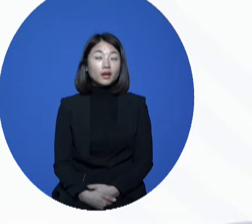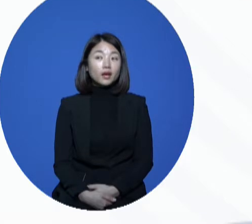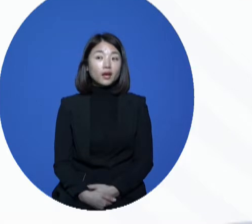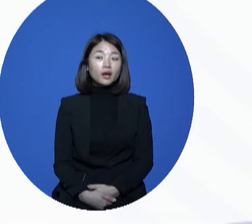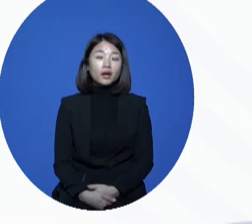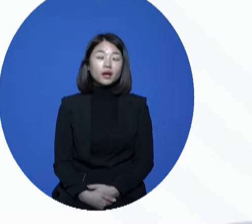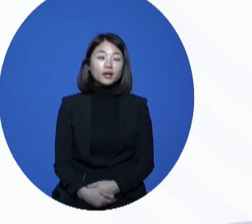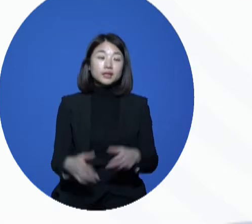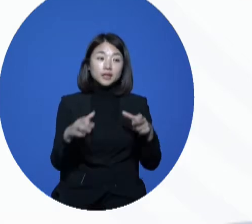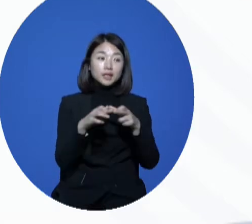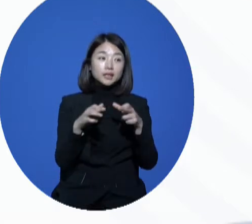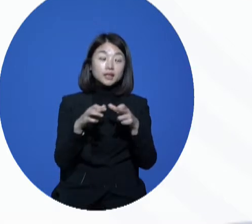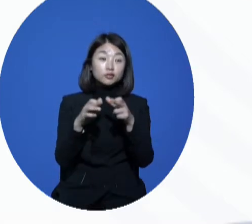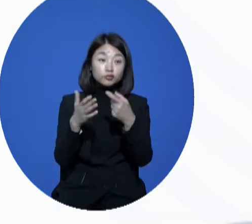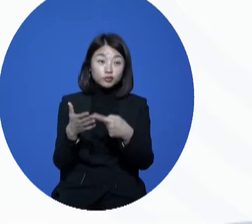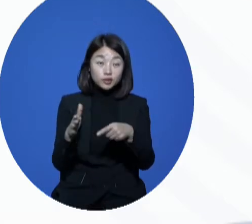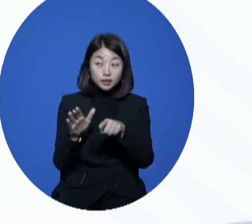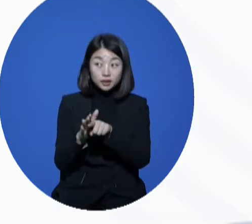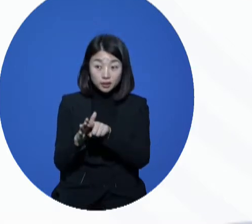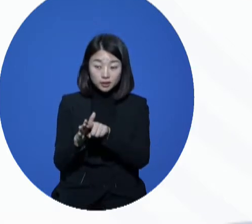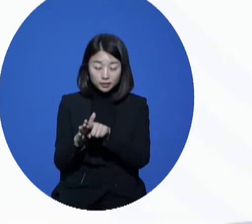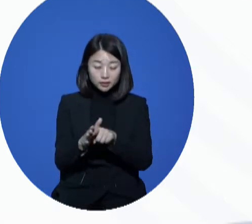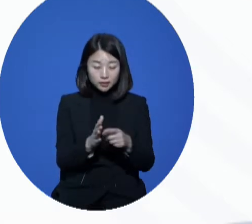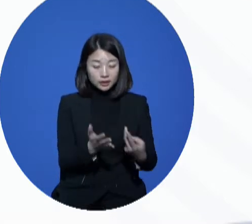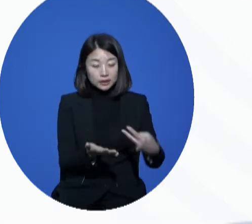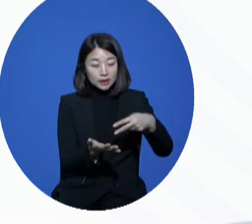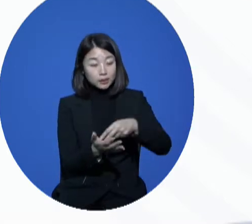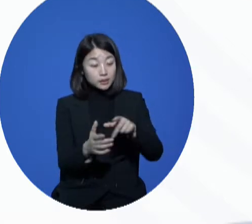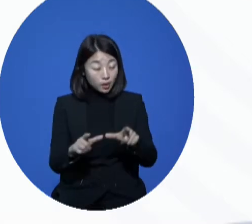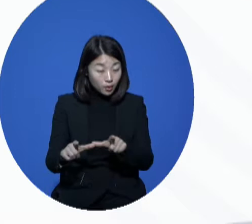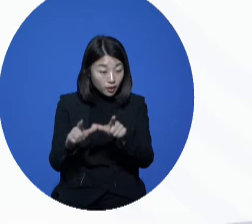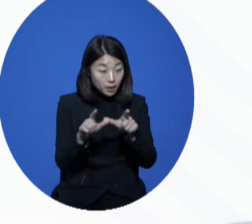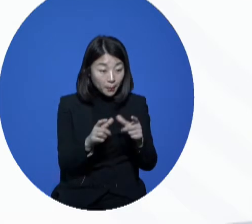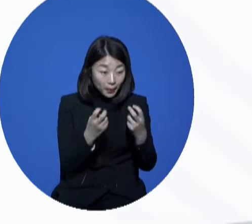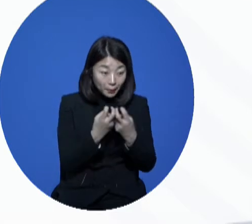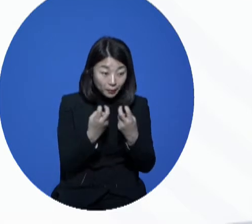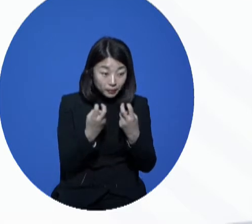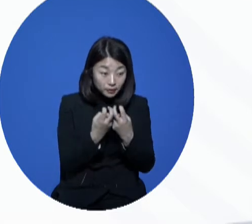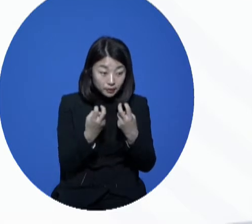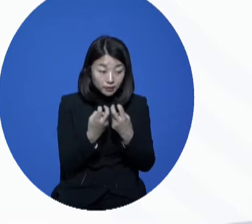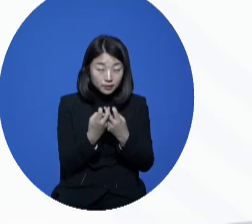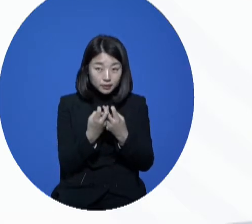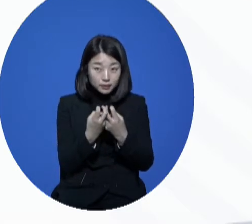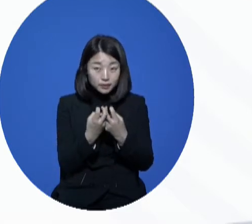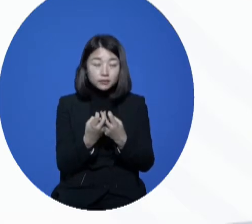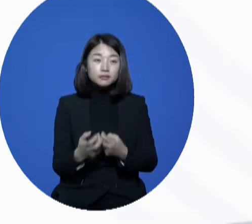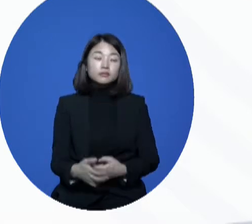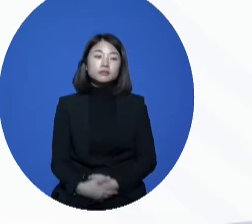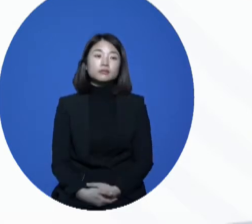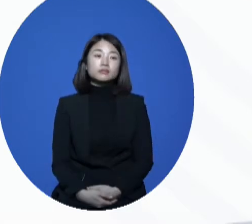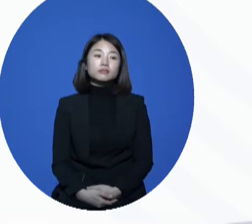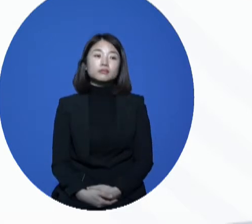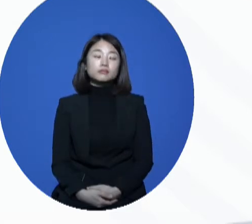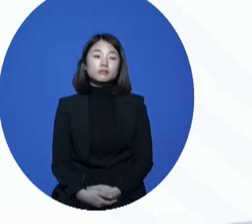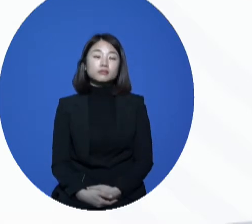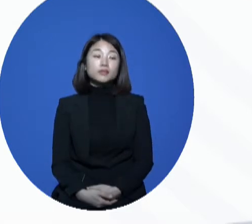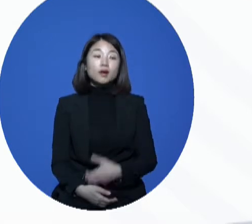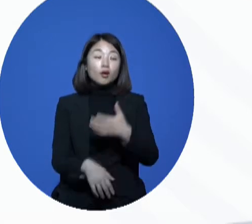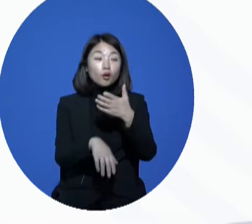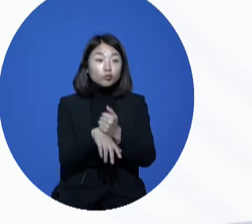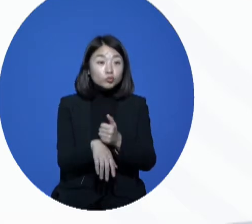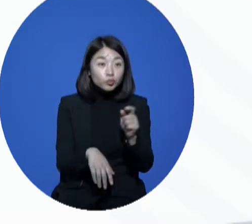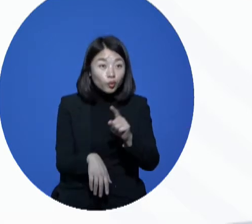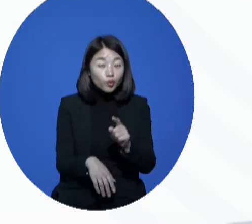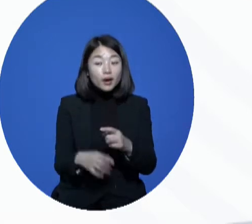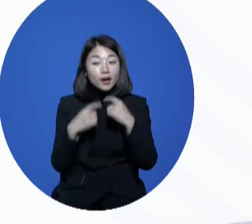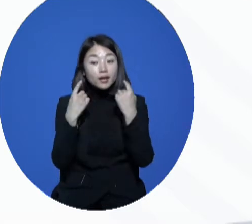궁극적으로 장애인들을 위한 자립생활 그 가능한 방법을 생각한다면은 결국에는 우리